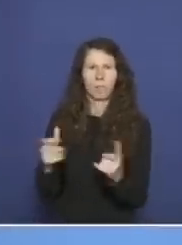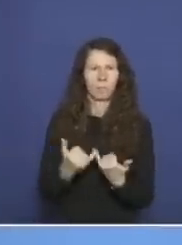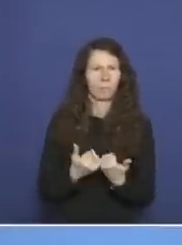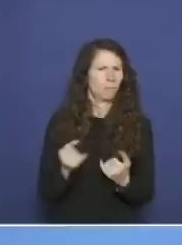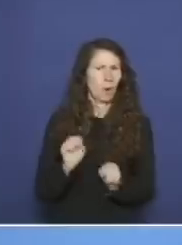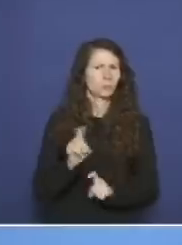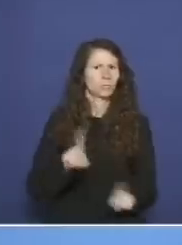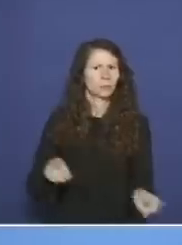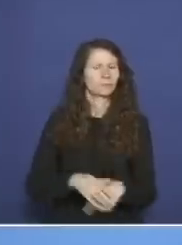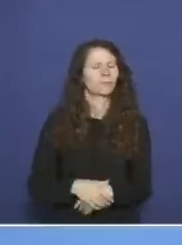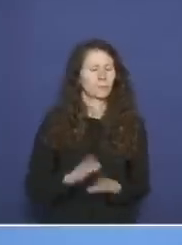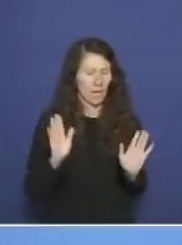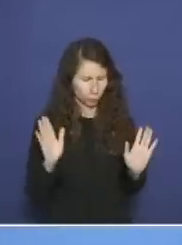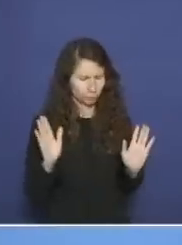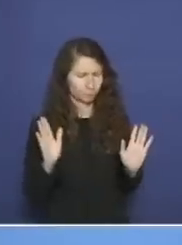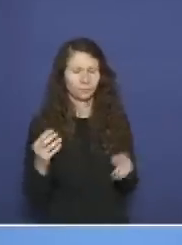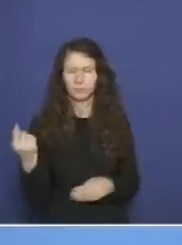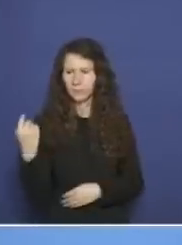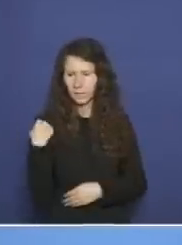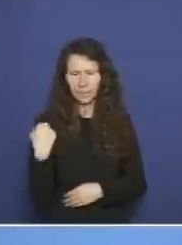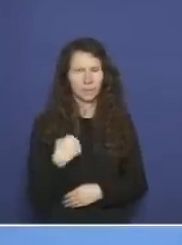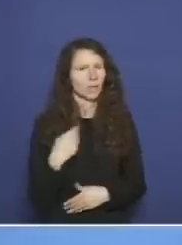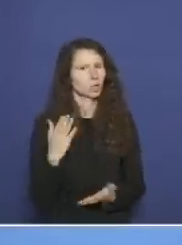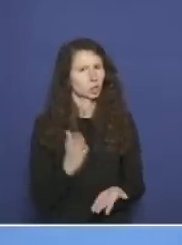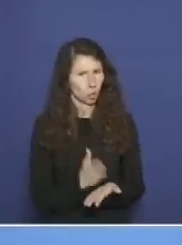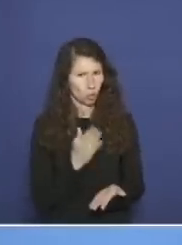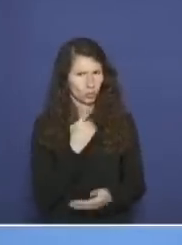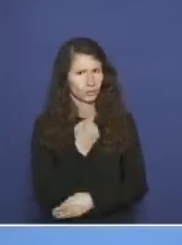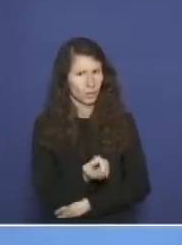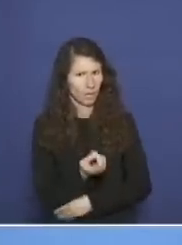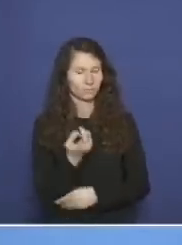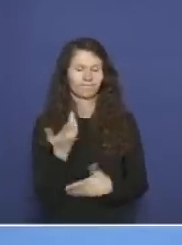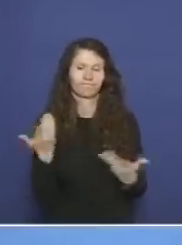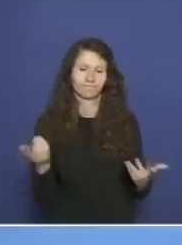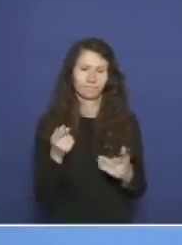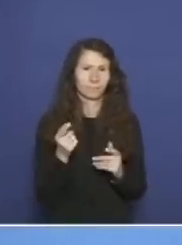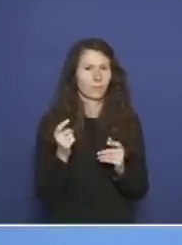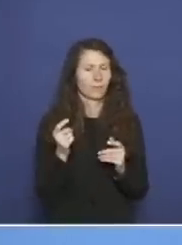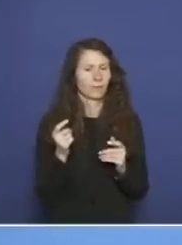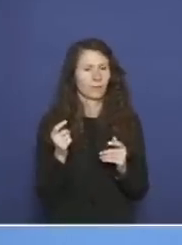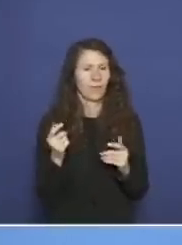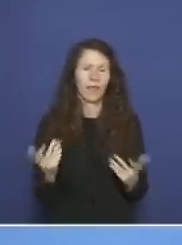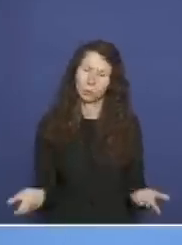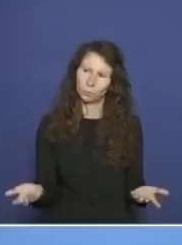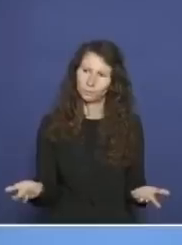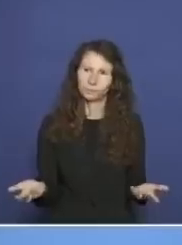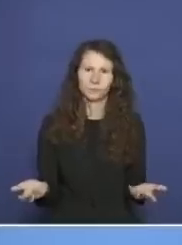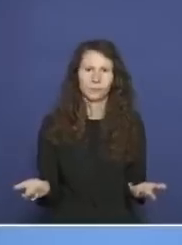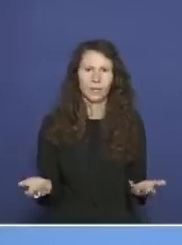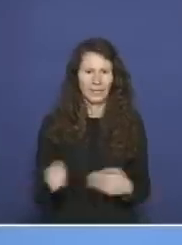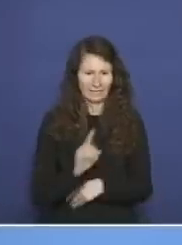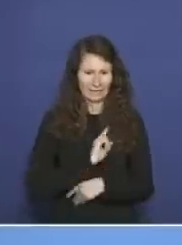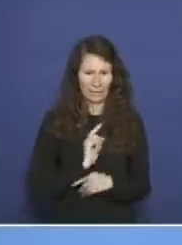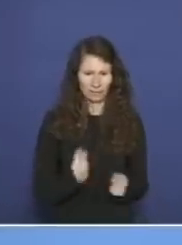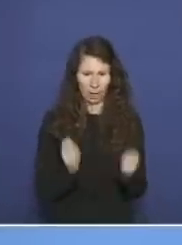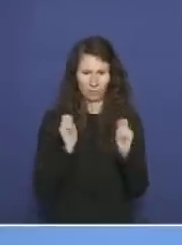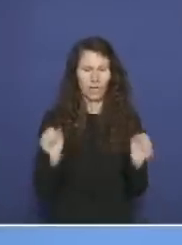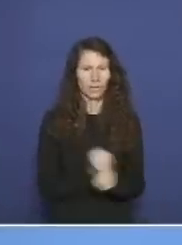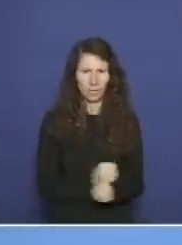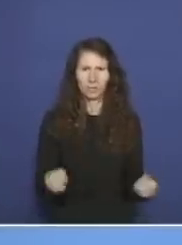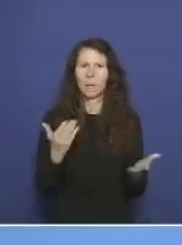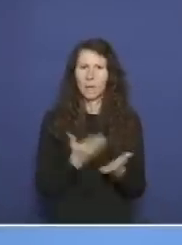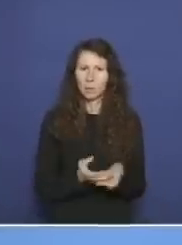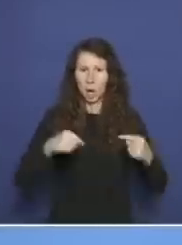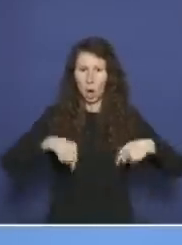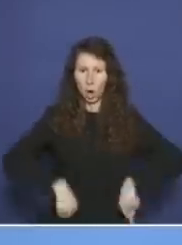mir, ich will es nochmal einordnen, ich habe es ja gerade schon gesagt, die Regelung, dass beauftragt werden, also das kann man sich nicht selbst beauftragen. Sie können nicht sagen, ich bin ab heute